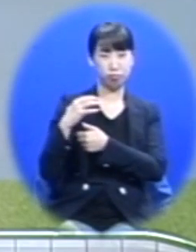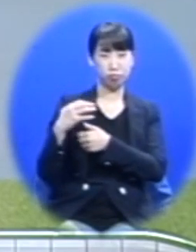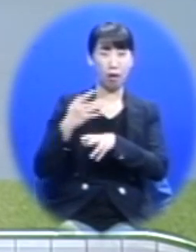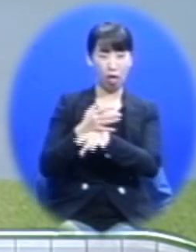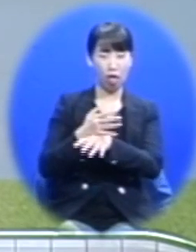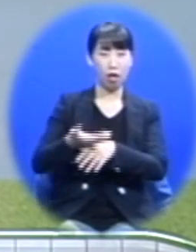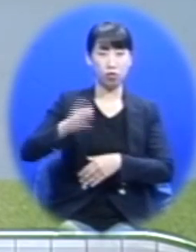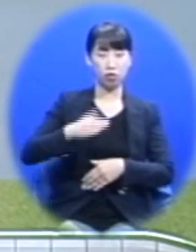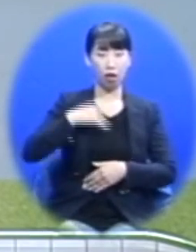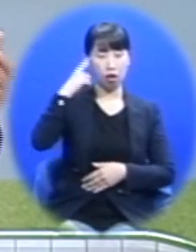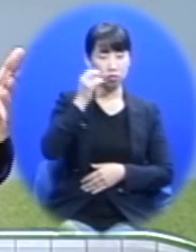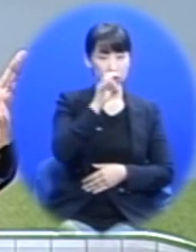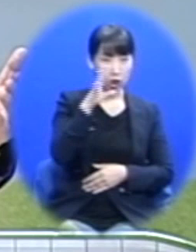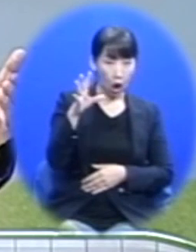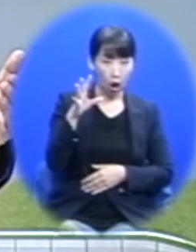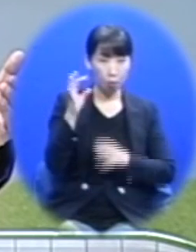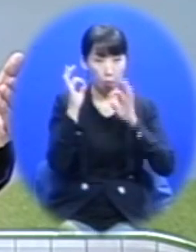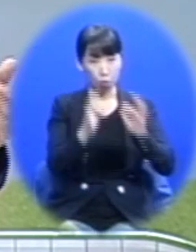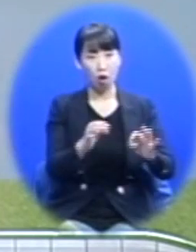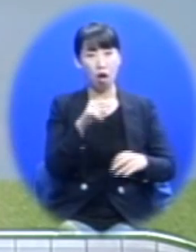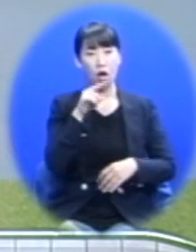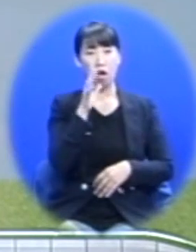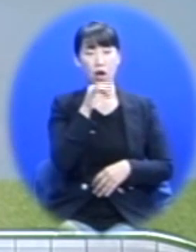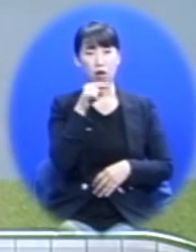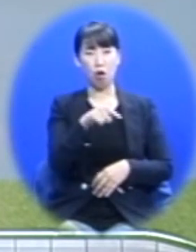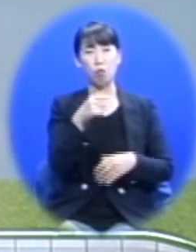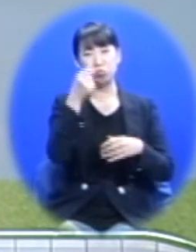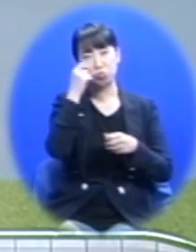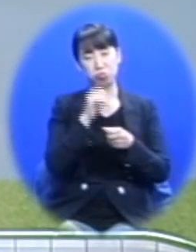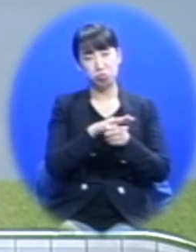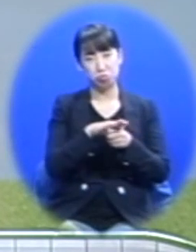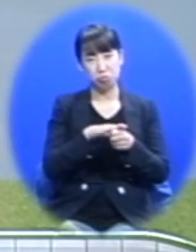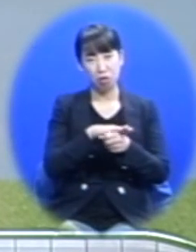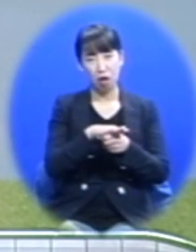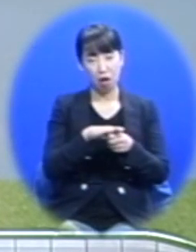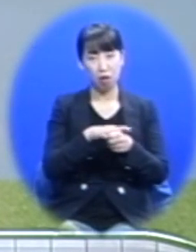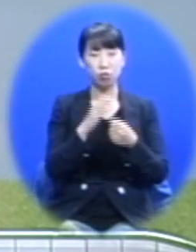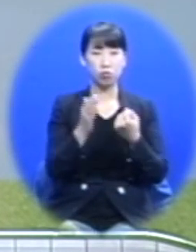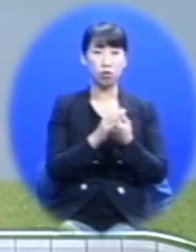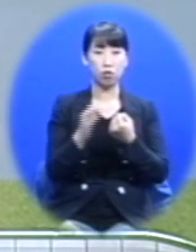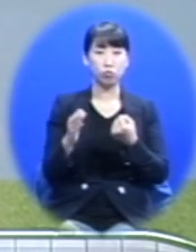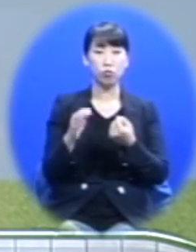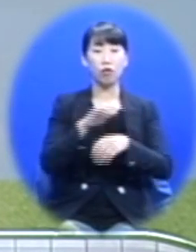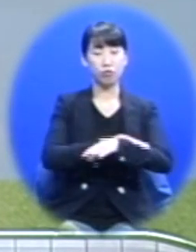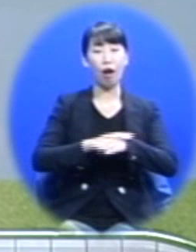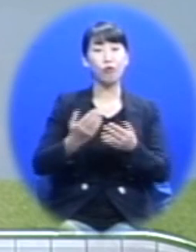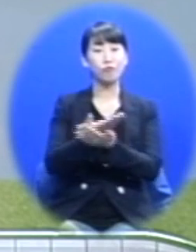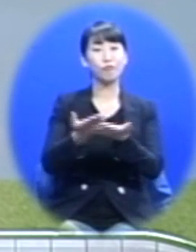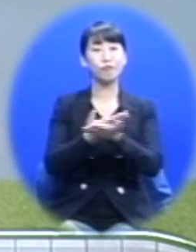기절하는 거 보고는 너무 불쌍하네. 너무 초라하네. 그래서 그때부터 그냥 데리고 다니기